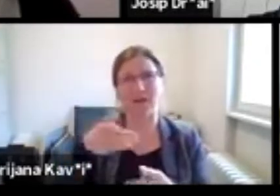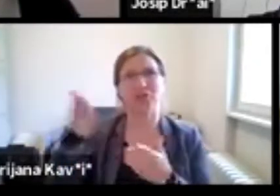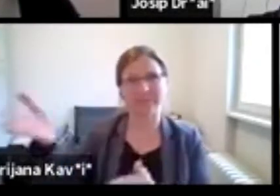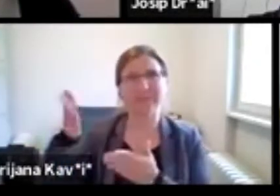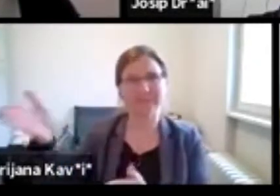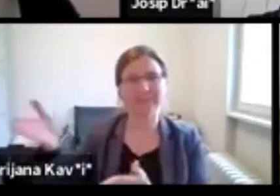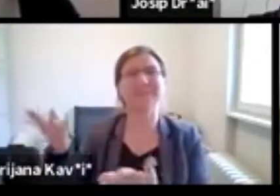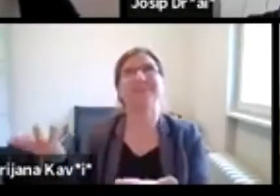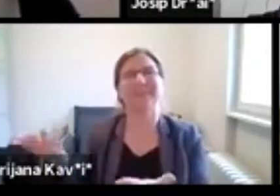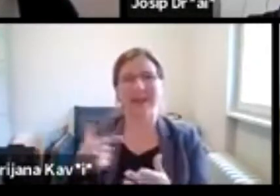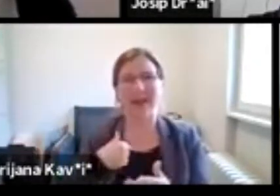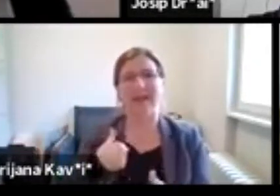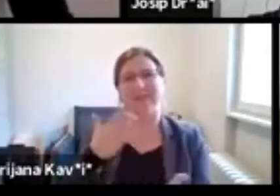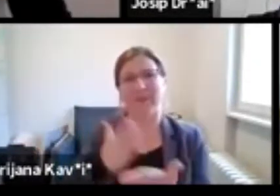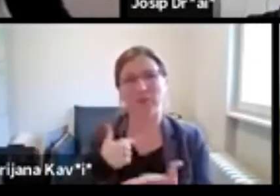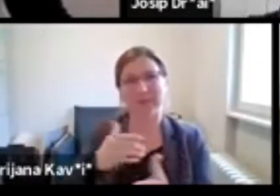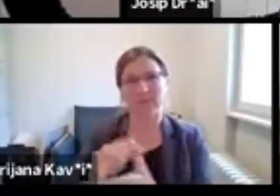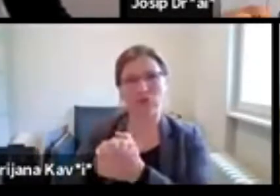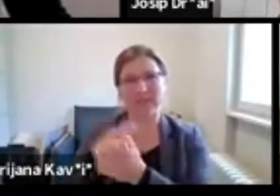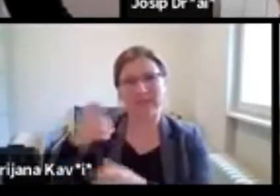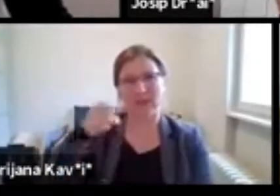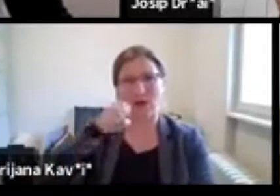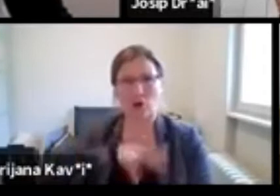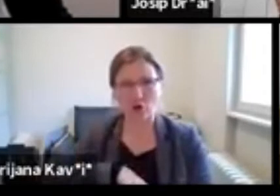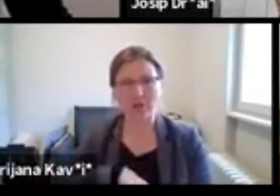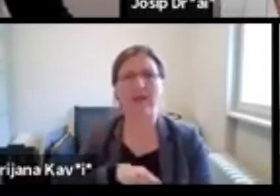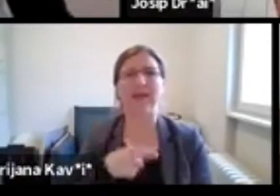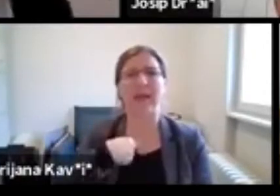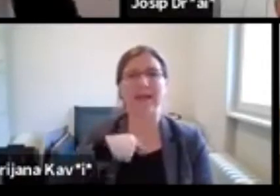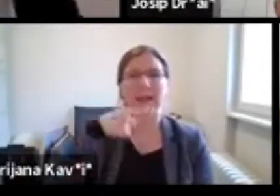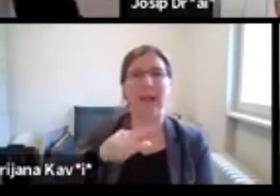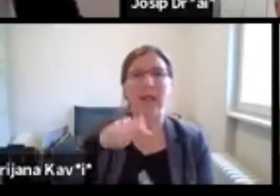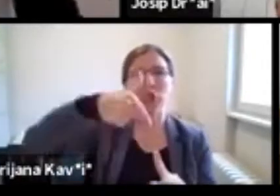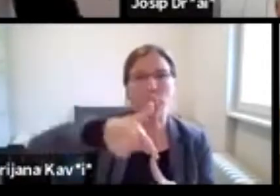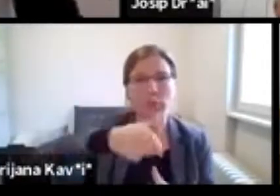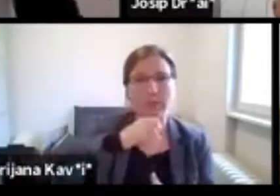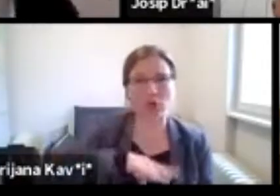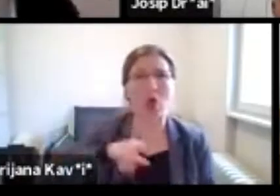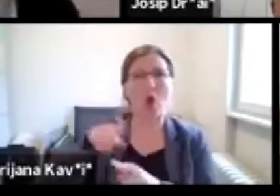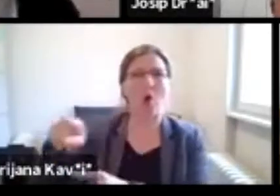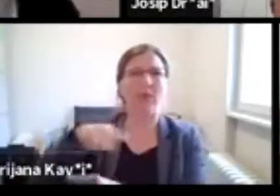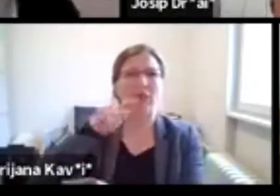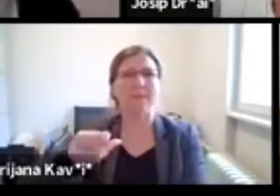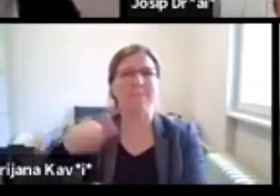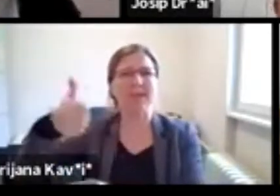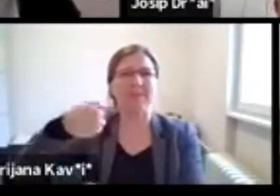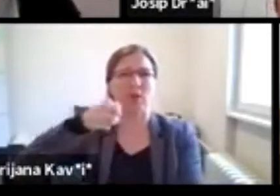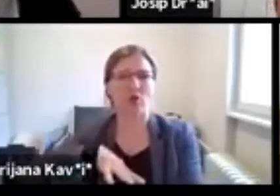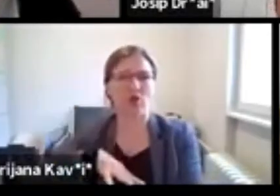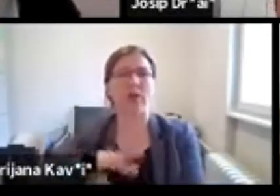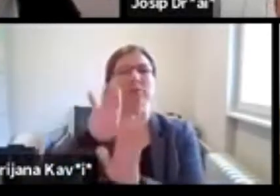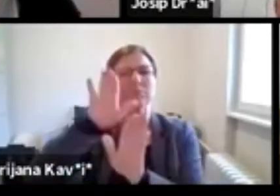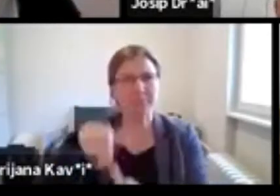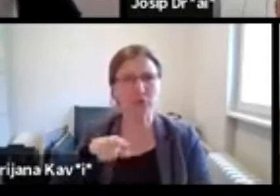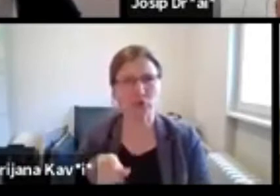drugi, Vojne je rekao prvi. Ono što je Vojne rekao, to je najbolja zapravo istina. I ono što je